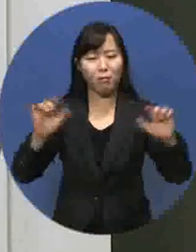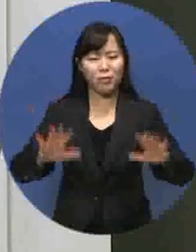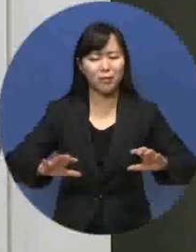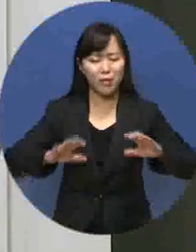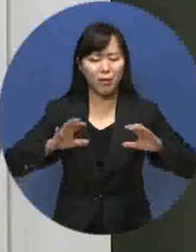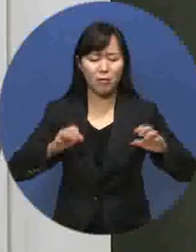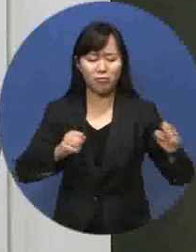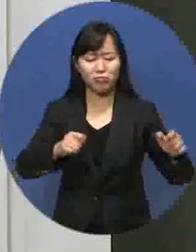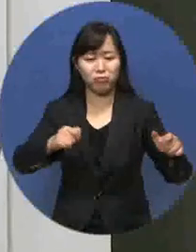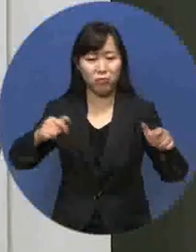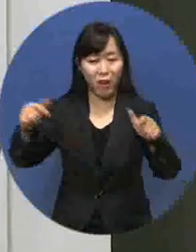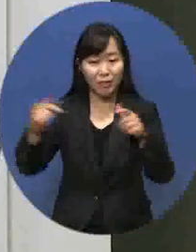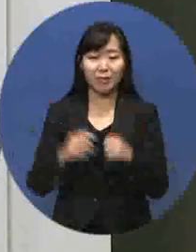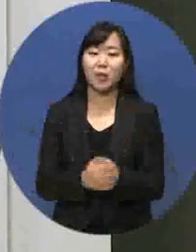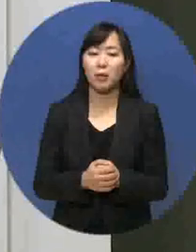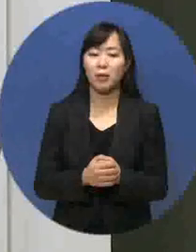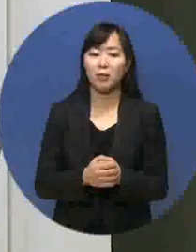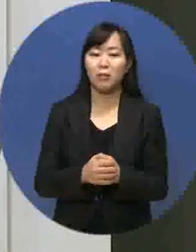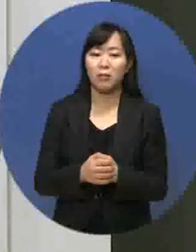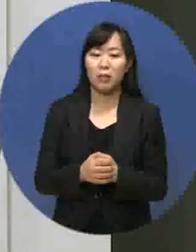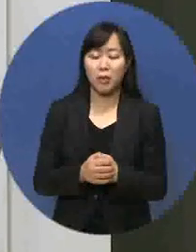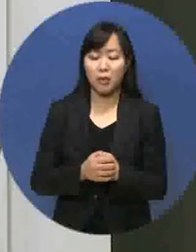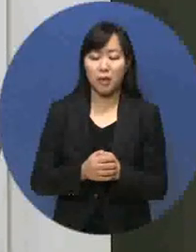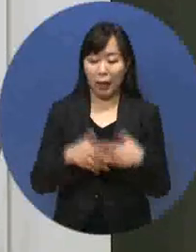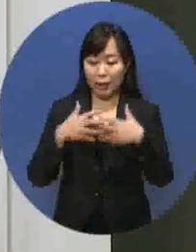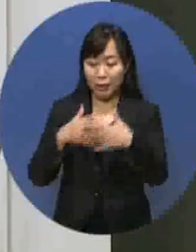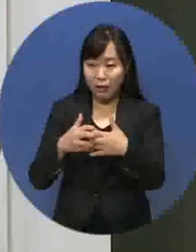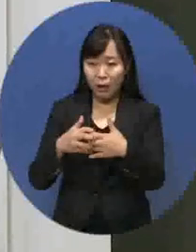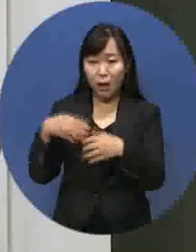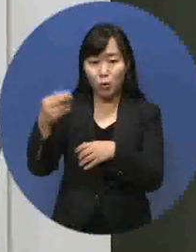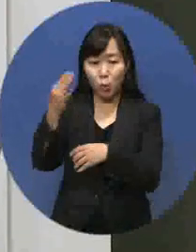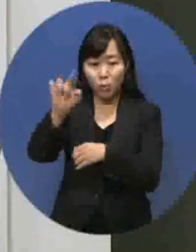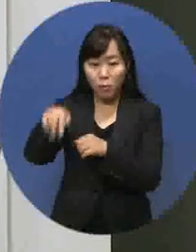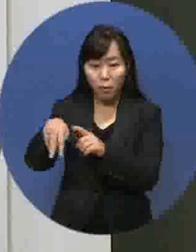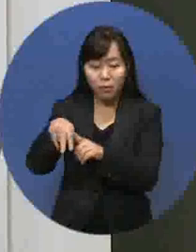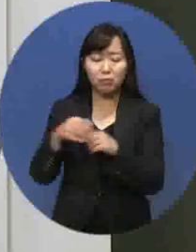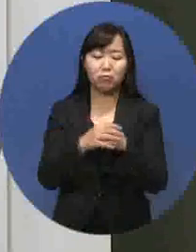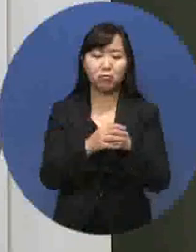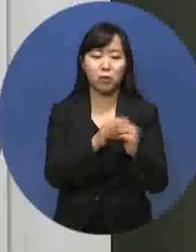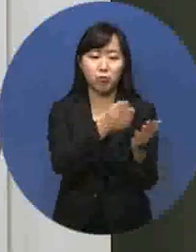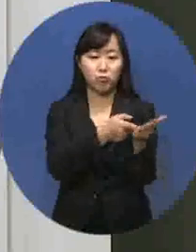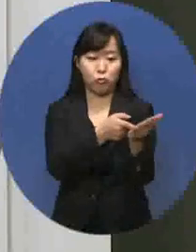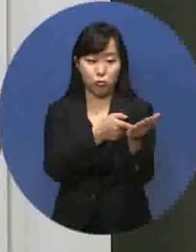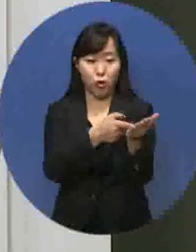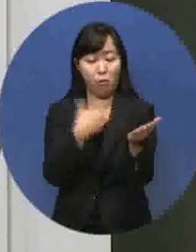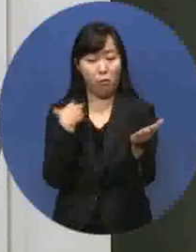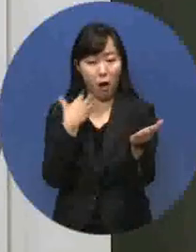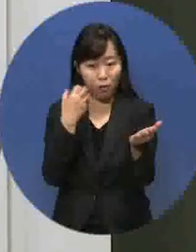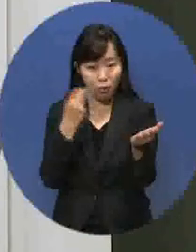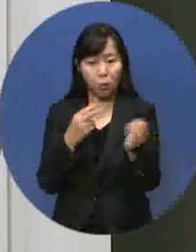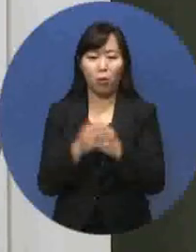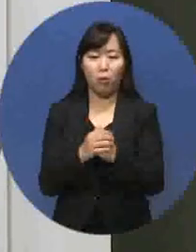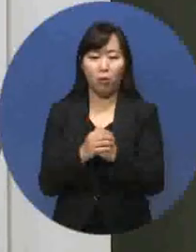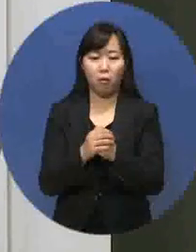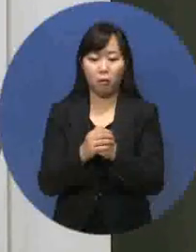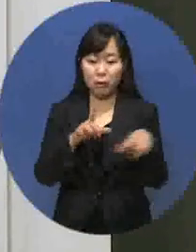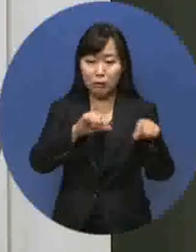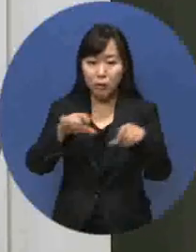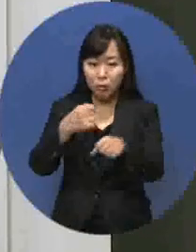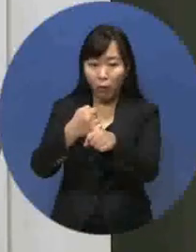있습니다. 로봇이 수술을 하는가 하면은 로봇이 만든 음식을 우리가 먹어야